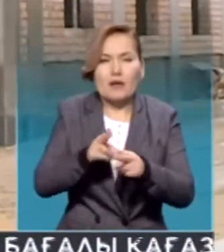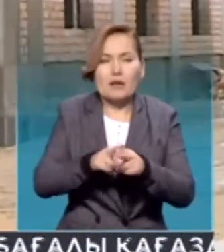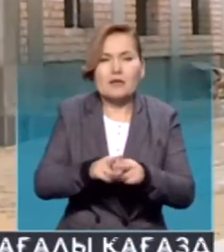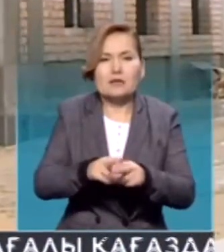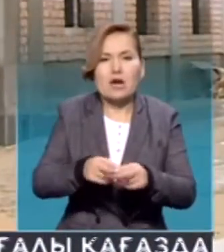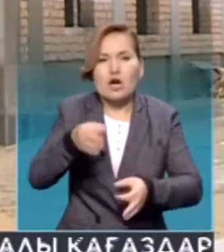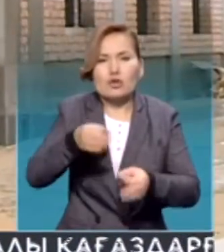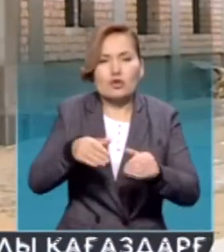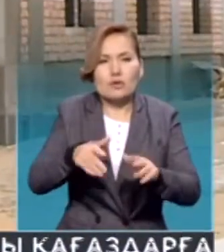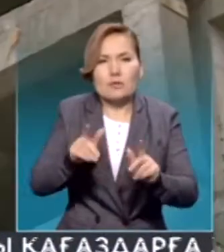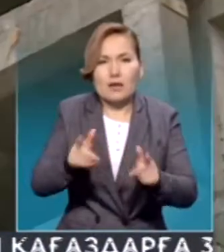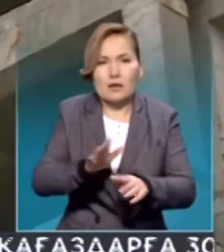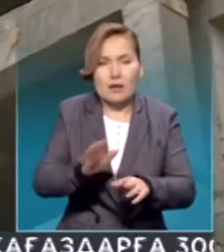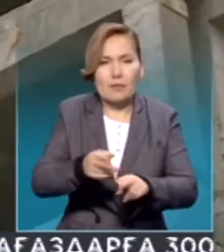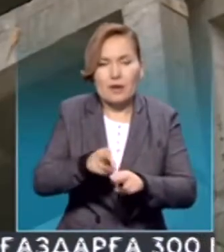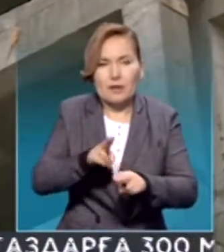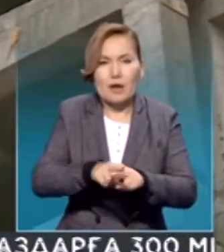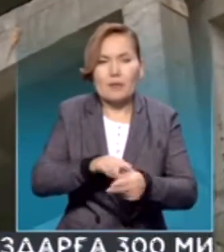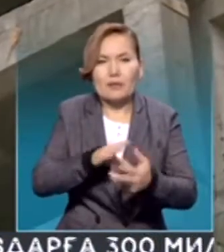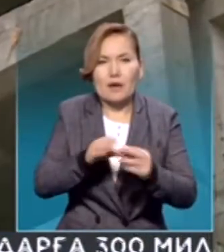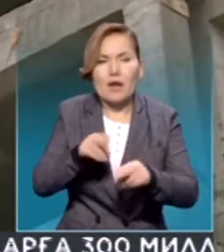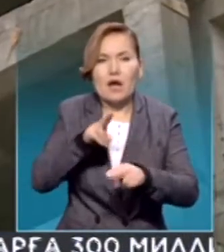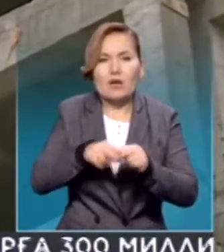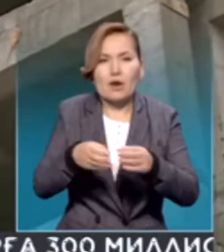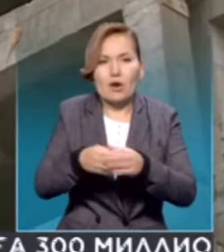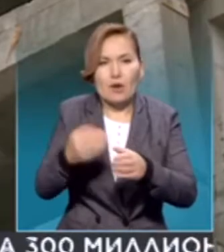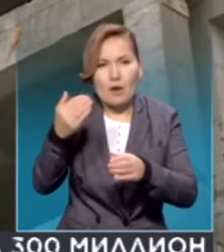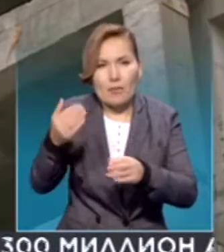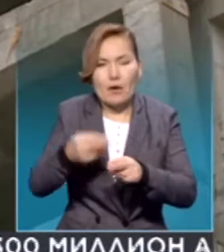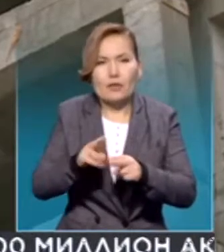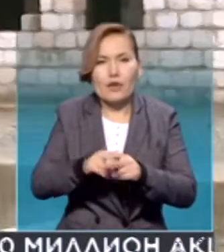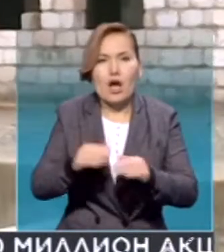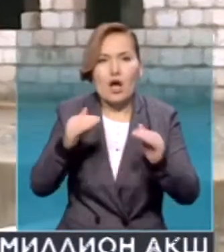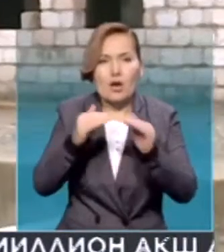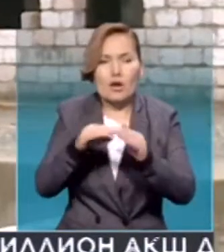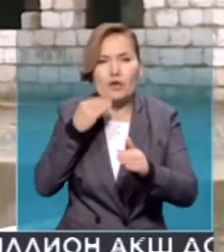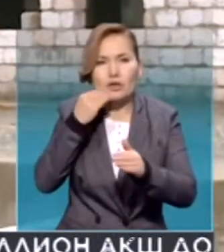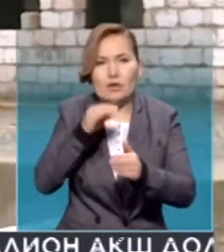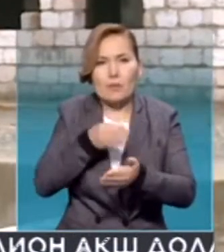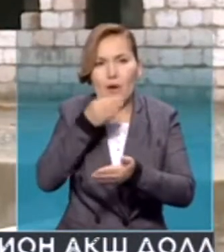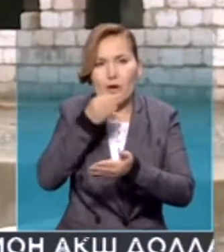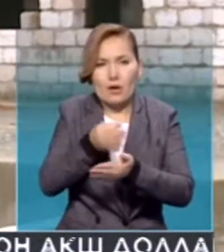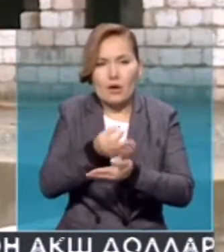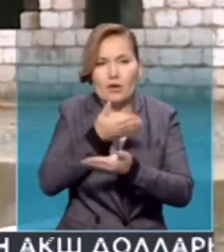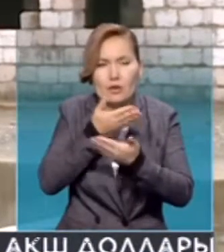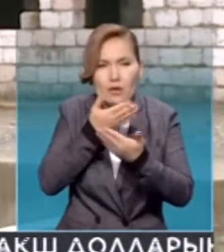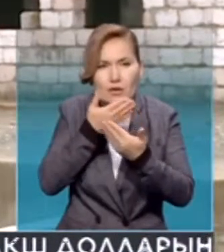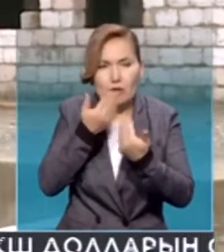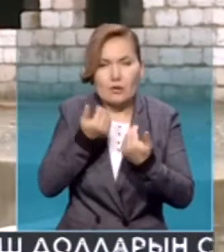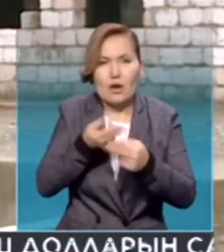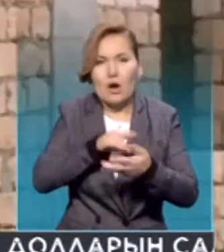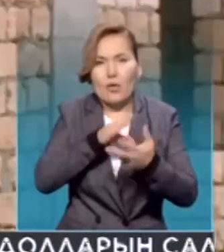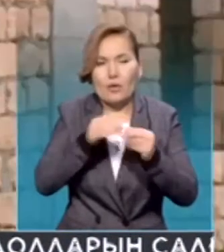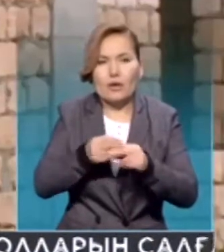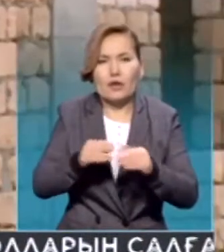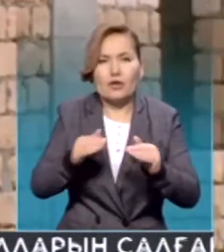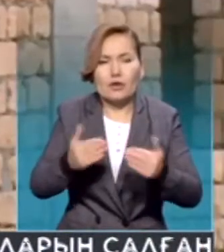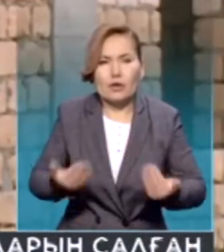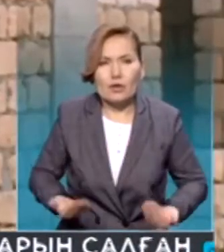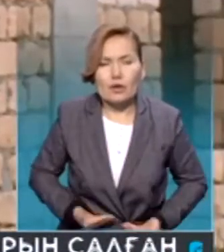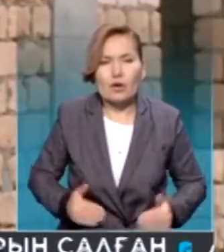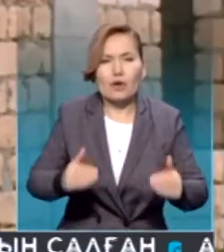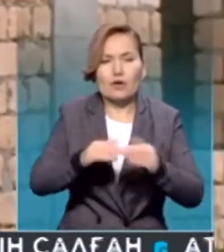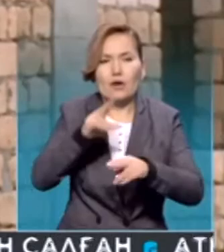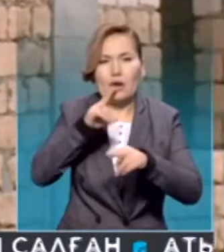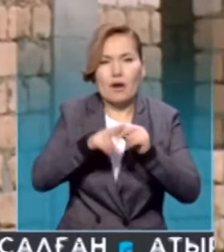түшүрөтүнүн жеткизди. Ал сөүлөт курулуш башкармасынын башчысы аталган үйдүн сапасына жооп бере алмайтынын айтат. Сондуктан тургун үй курулушу мемлекеттик